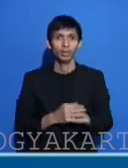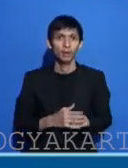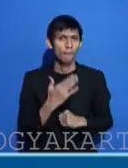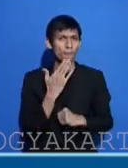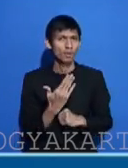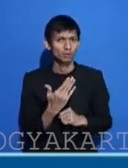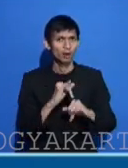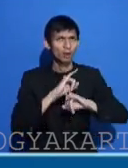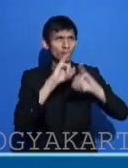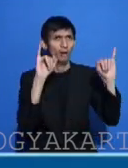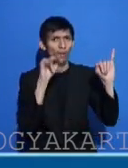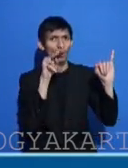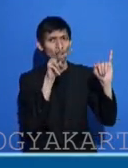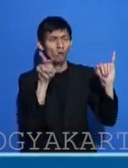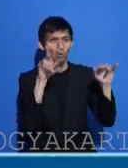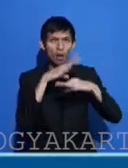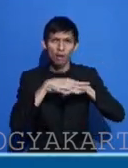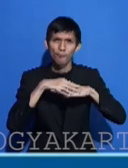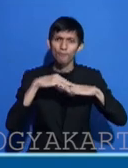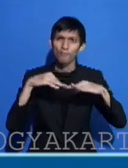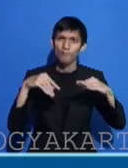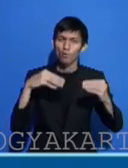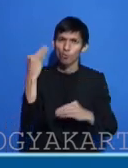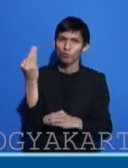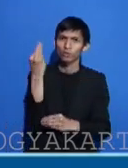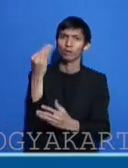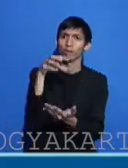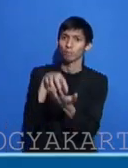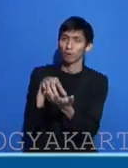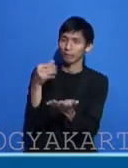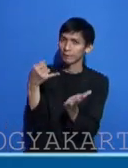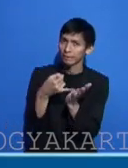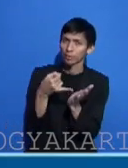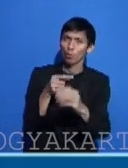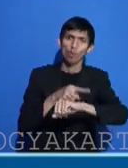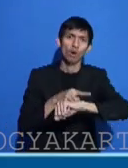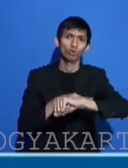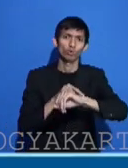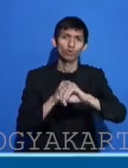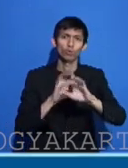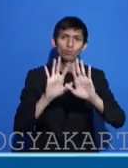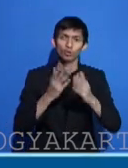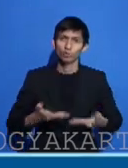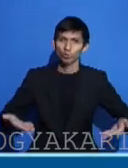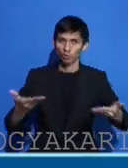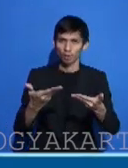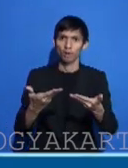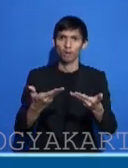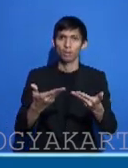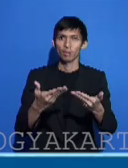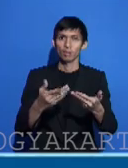pemandangan alam kanggih rekreasi menapakini kangkini sibek dalangisi media sosial iPhone Kelurahan